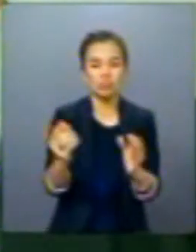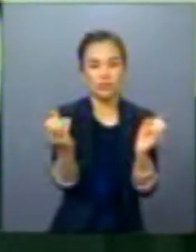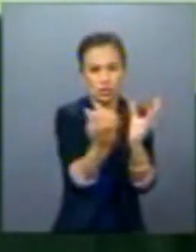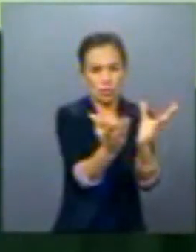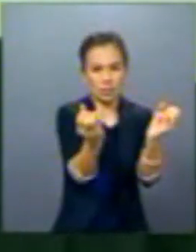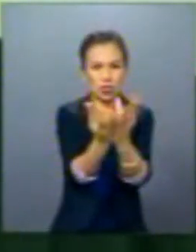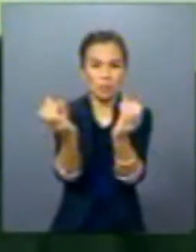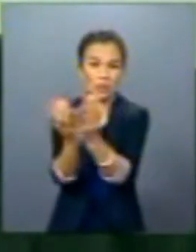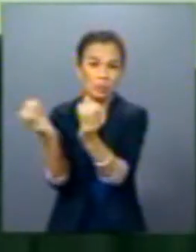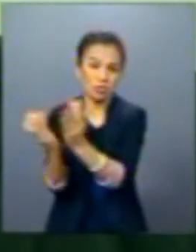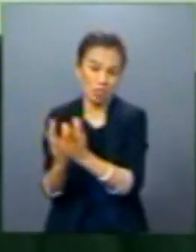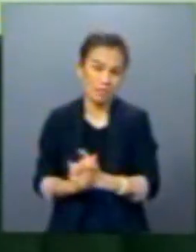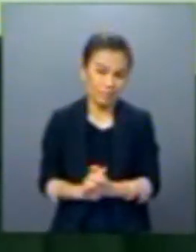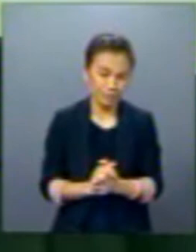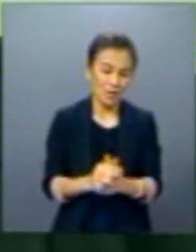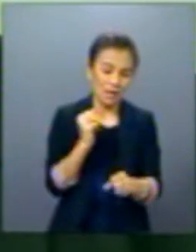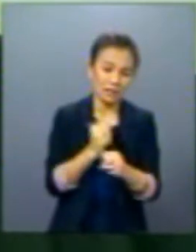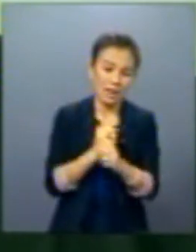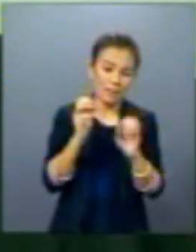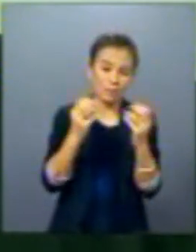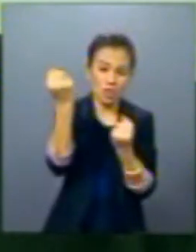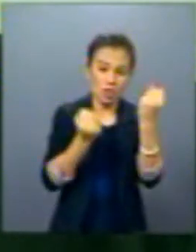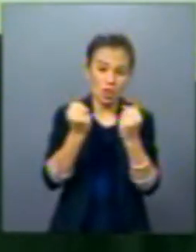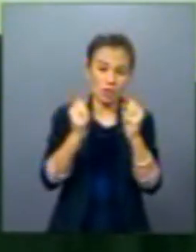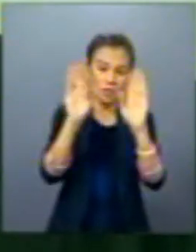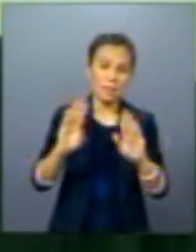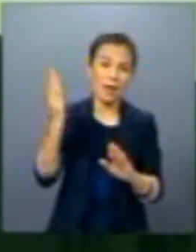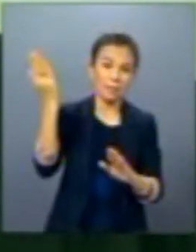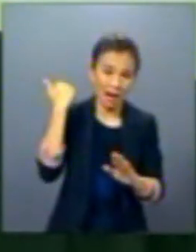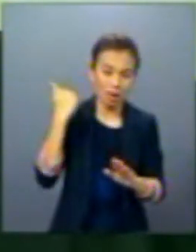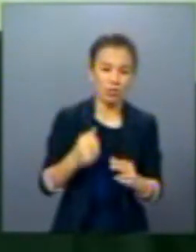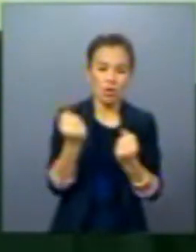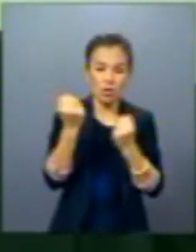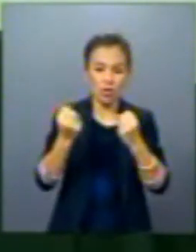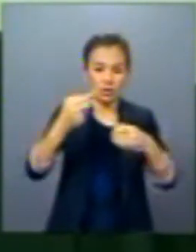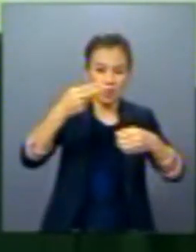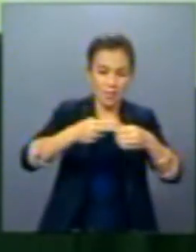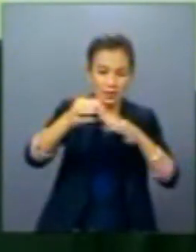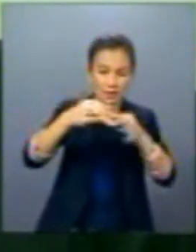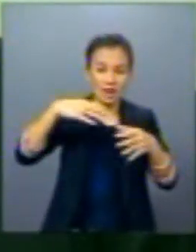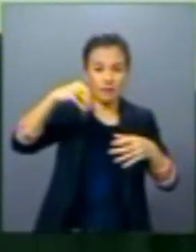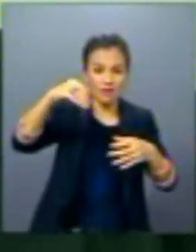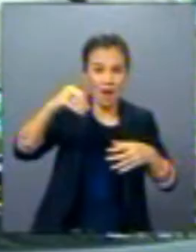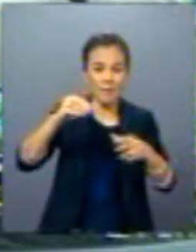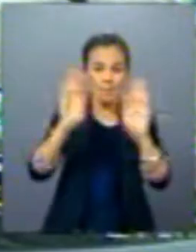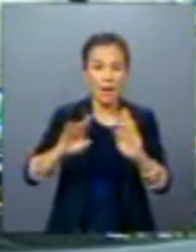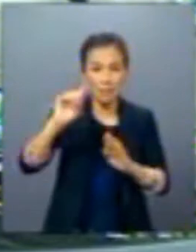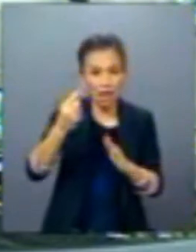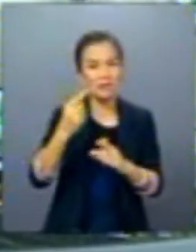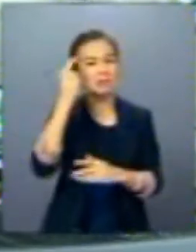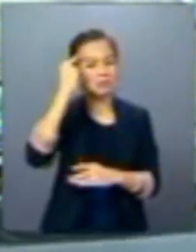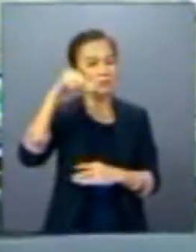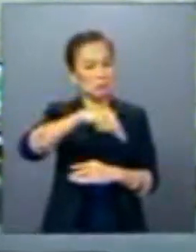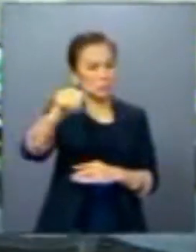ครับจากซัพพลายเชนของเราทั้งหมดประมาณ 2,700 รายนะครับน่าจะได้รับผลกระทบนะครับไม่มากก็น้อย